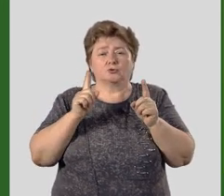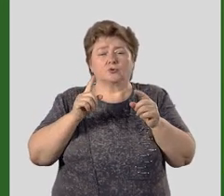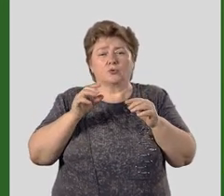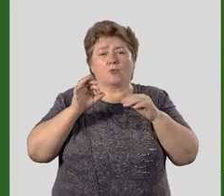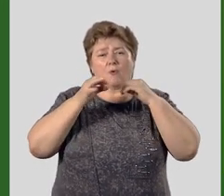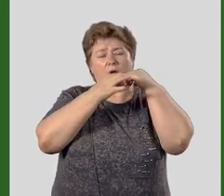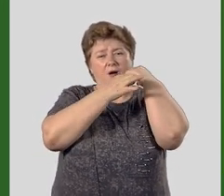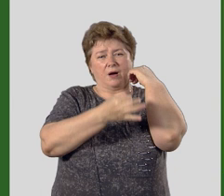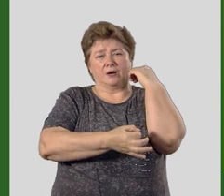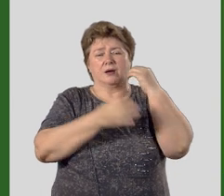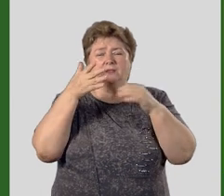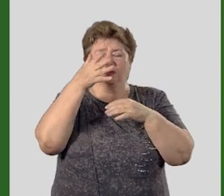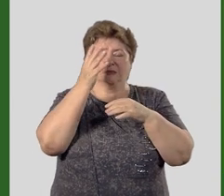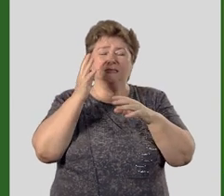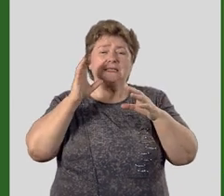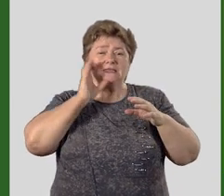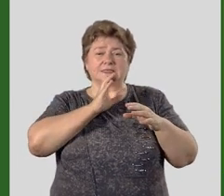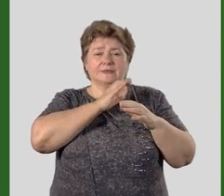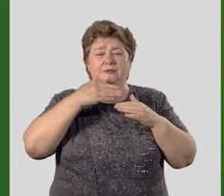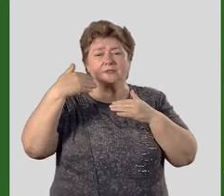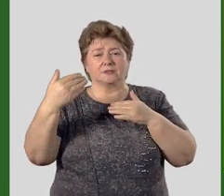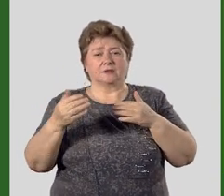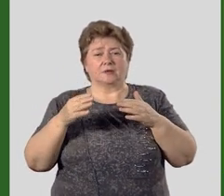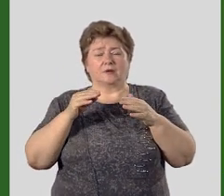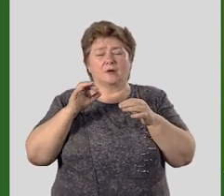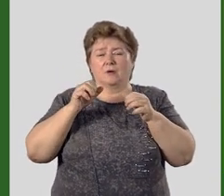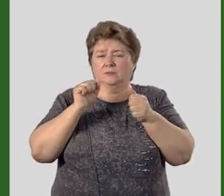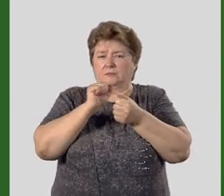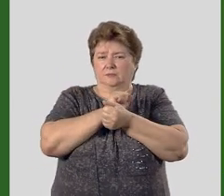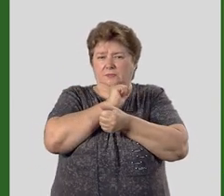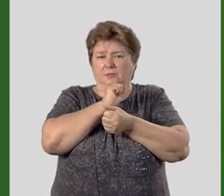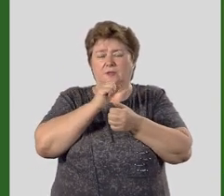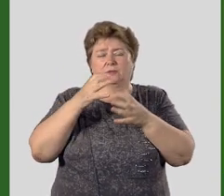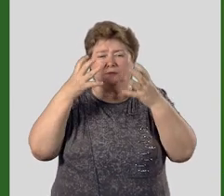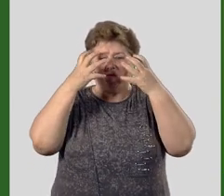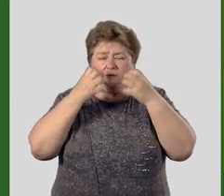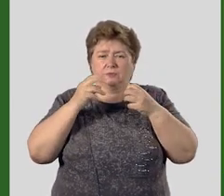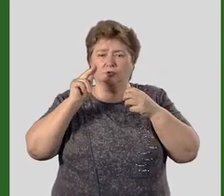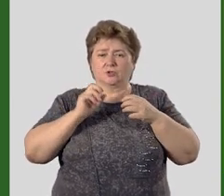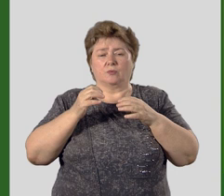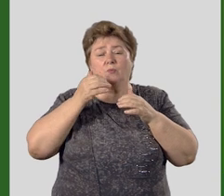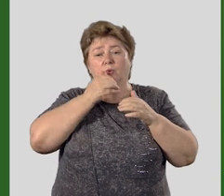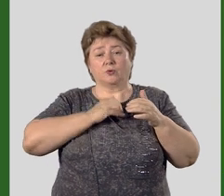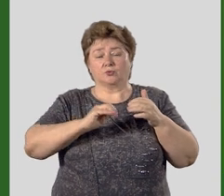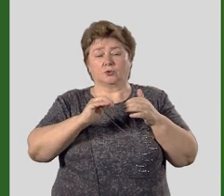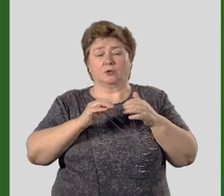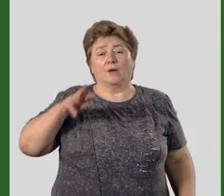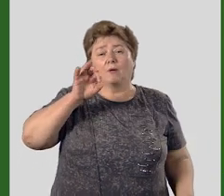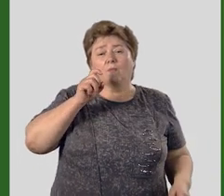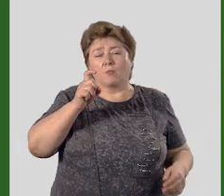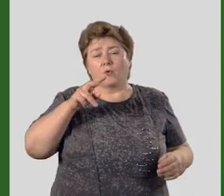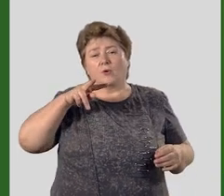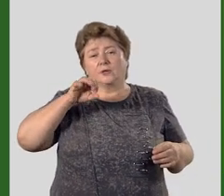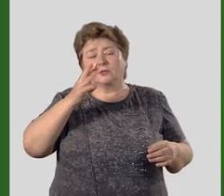кора деревьев с северной стороны обычно грубее и темнее, чем с южной. Мох